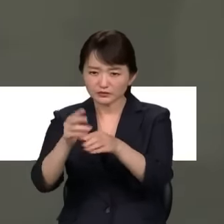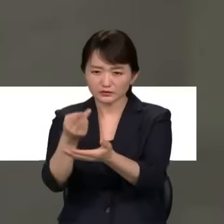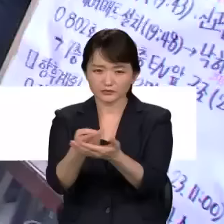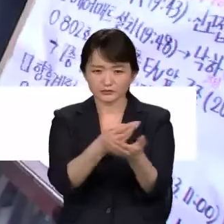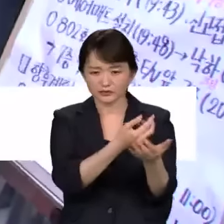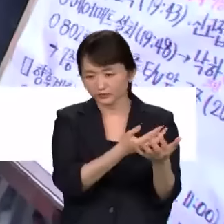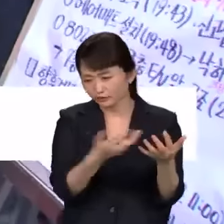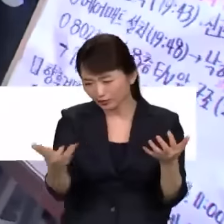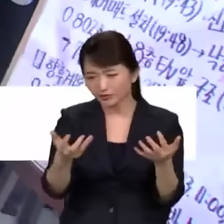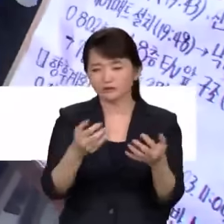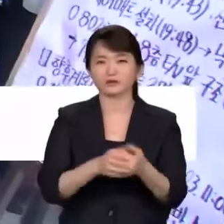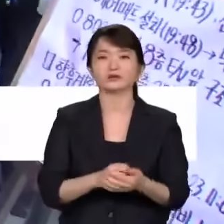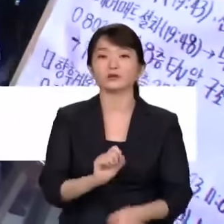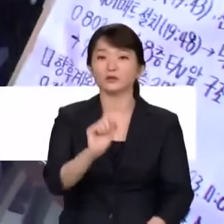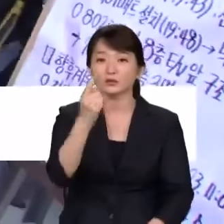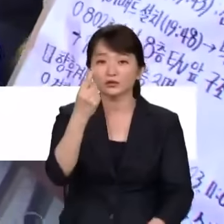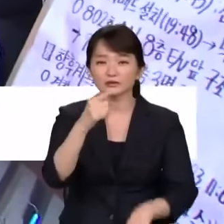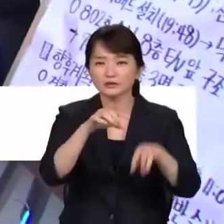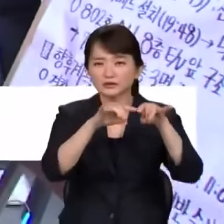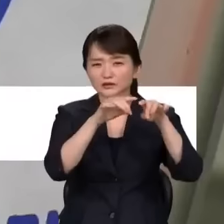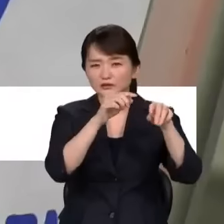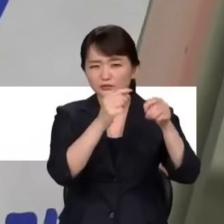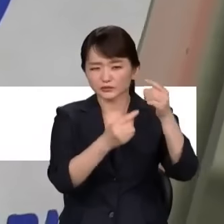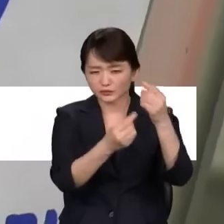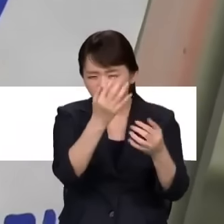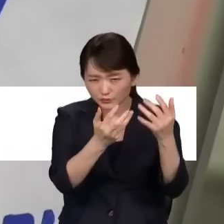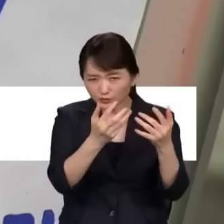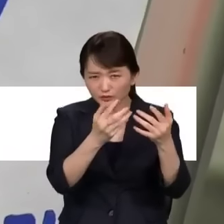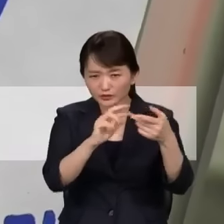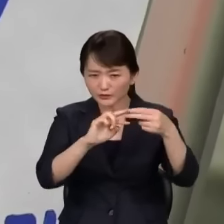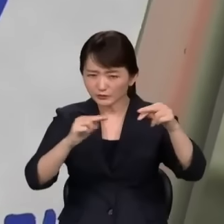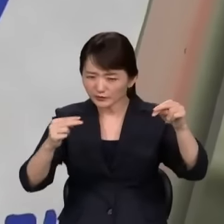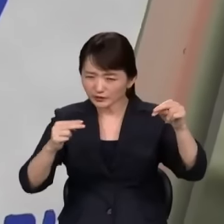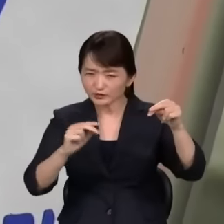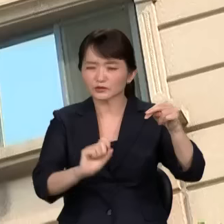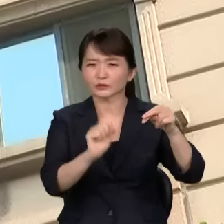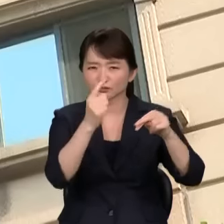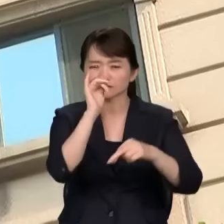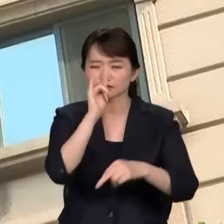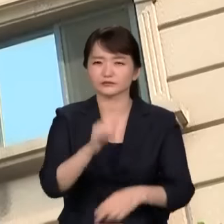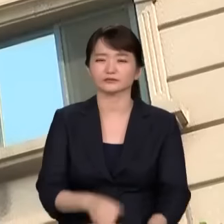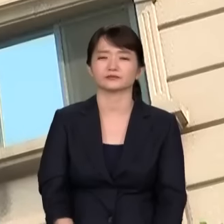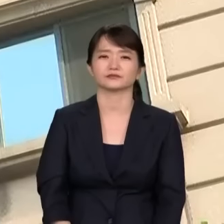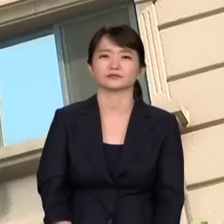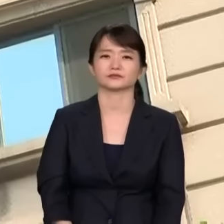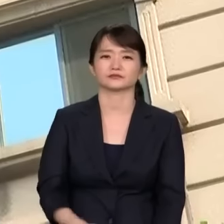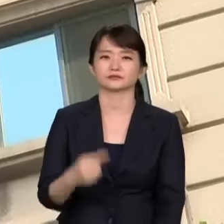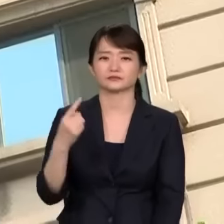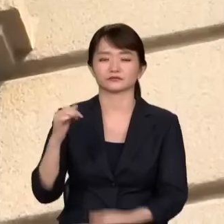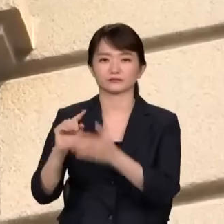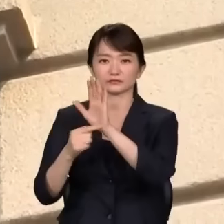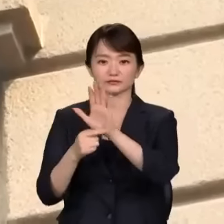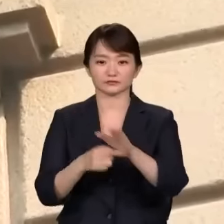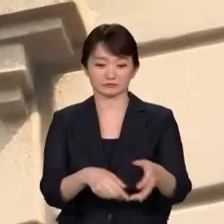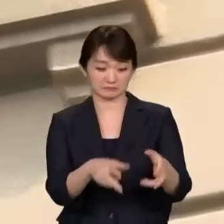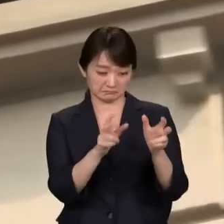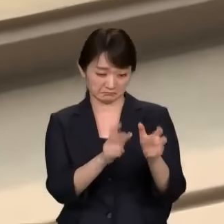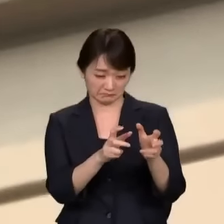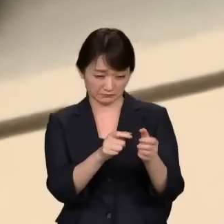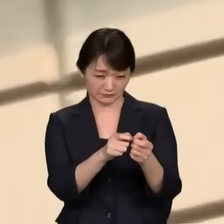설명했습니다. 원인은 누전이나 내부 에어컨 배선 결함일 가능성이 높습니다. 소방은 에어컨을 미리 오랜